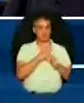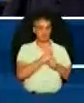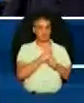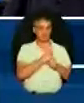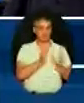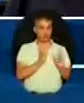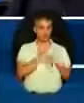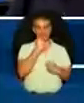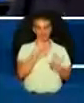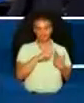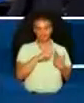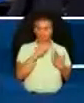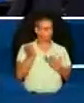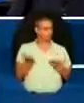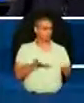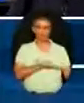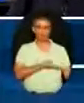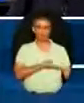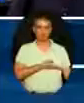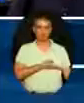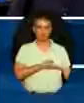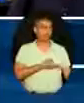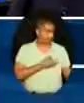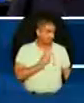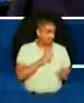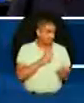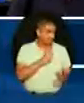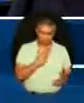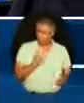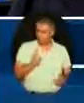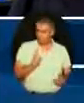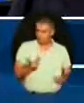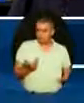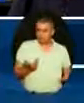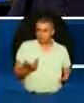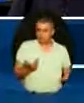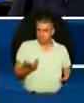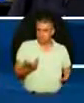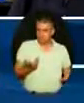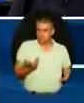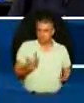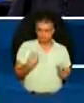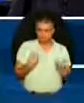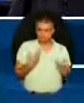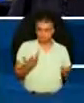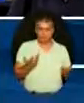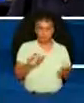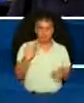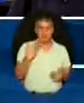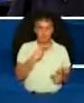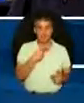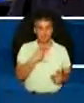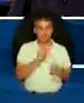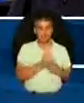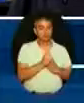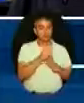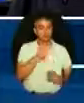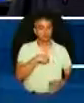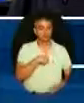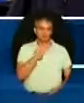העבודה, המחנה הציוני, הוא מוזמן לעשות את זה. כן, למה לא? מה? תשמע, אין לי... להיות זה שמוביל